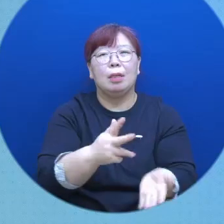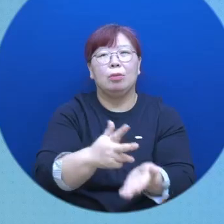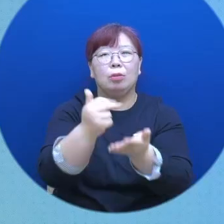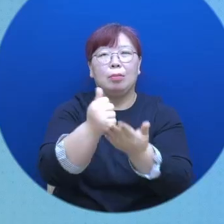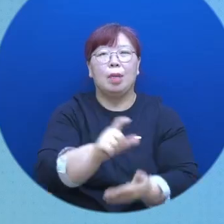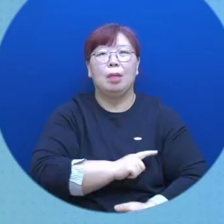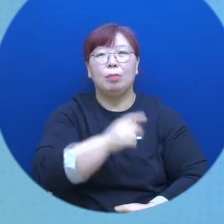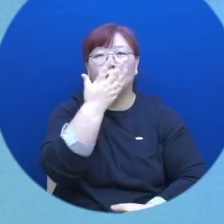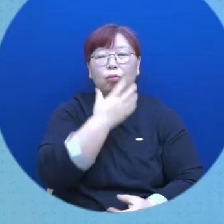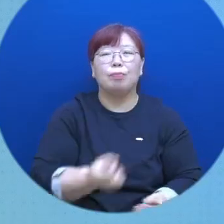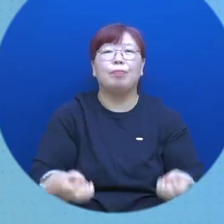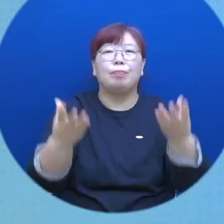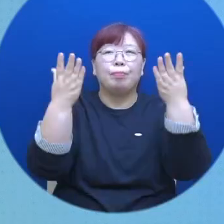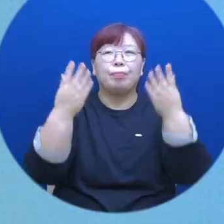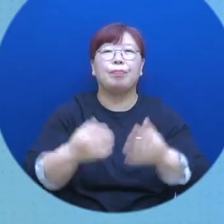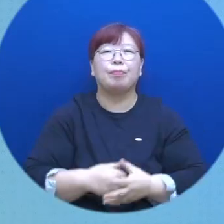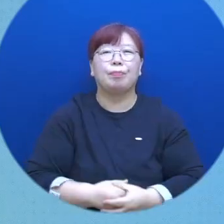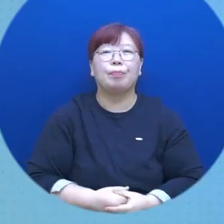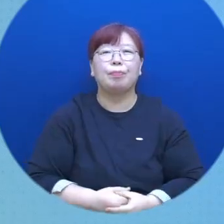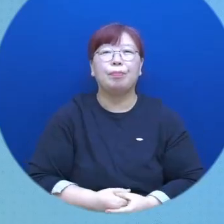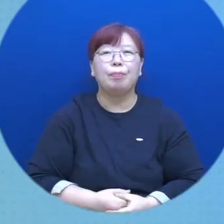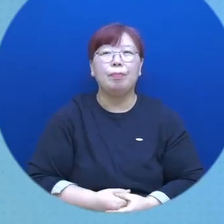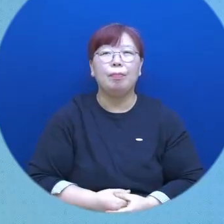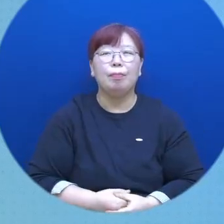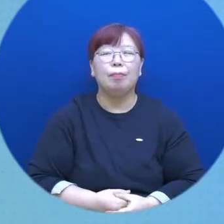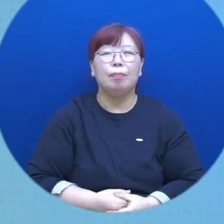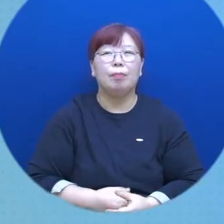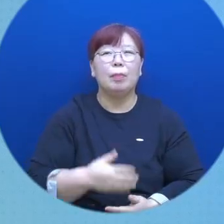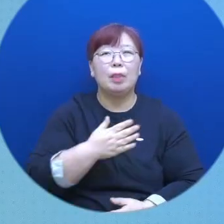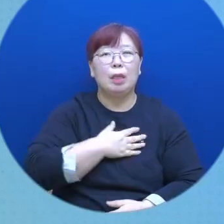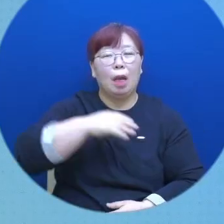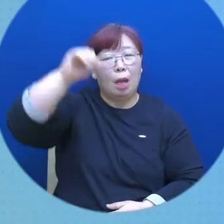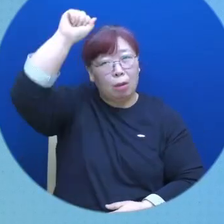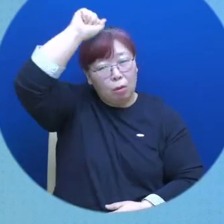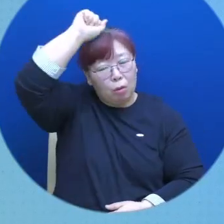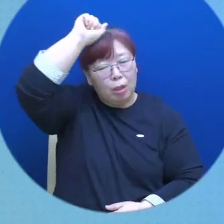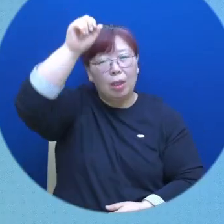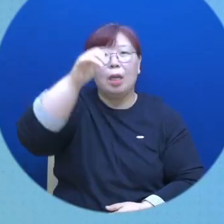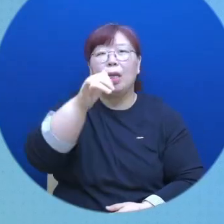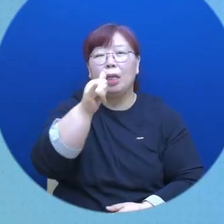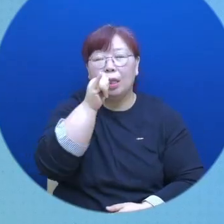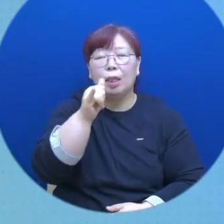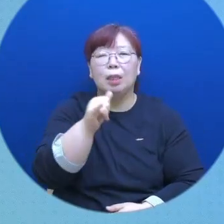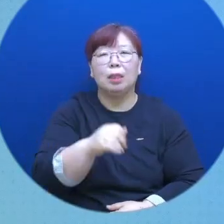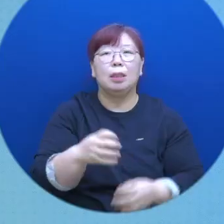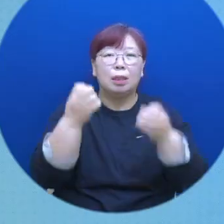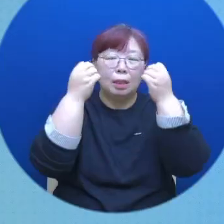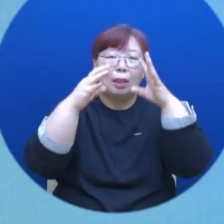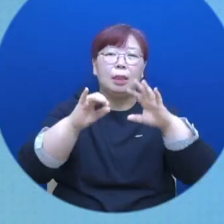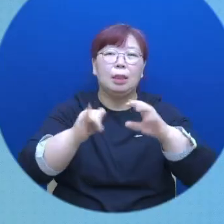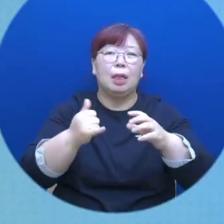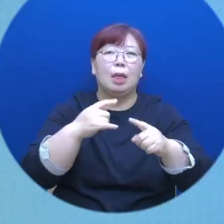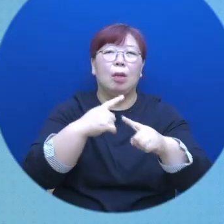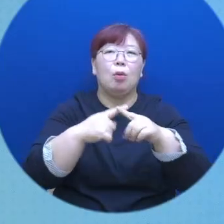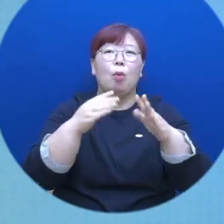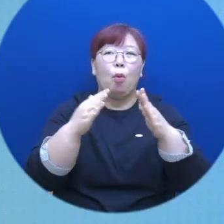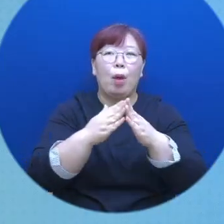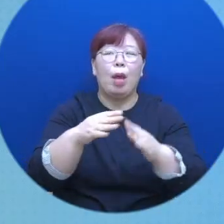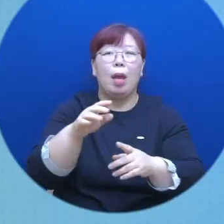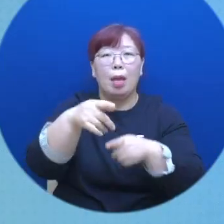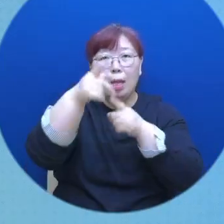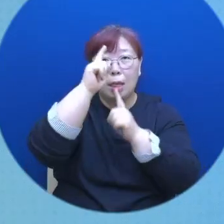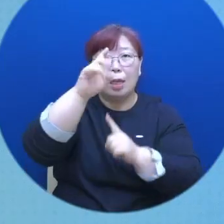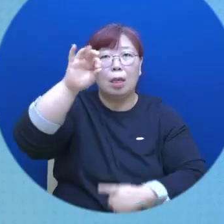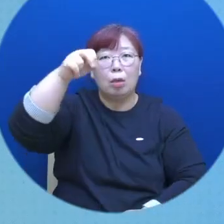축원합니다. 제가 용인에 있는 신세계 교회 이유원 목사님의